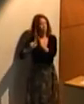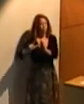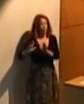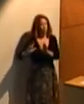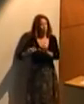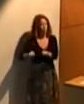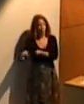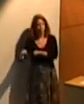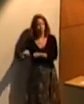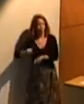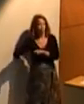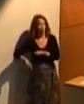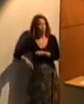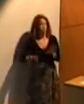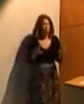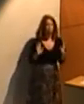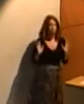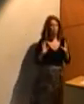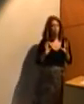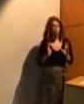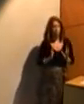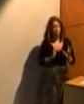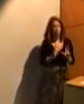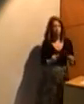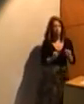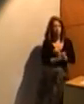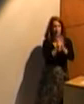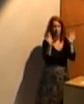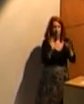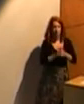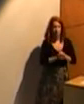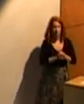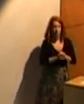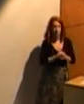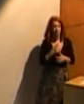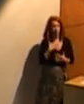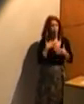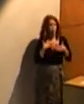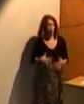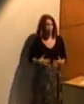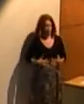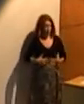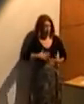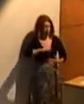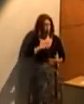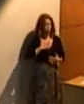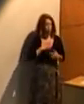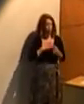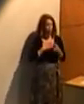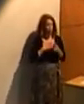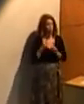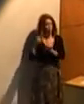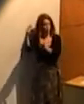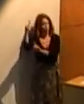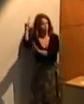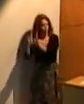lcc je sais pas si c'est clair ce que j'ai dit ça va c'est ça cette idée voilà le corps n'est pas à nous de manière purement légal